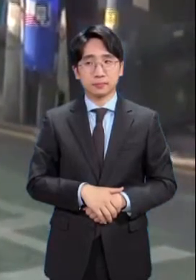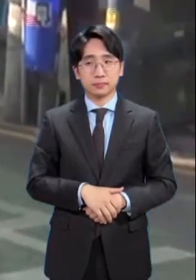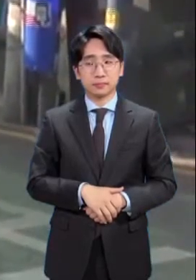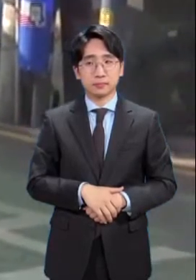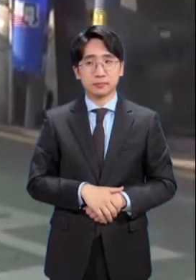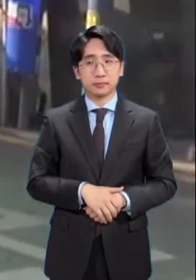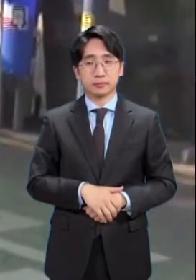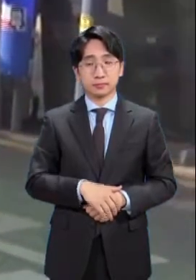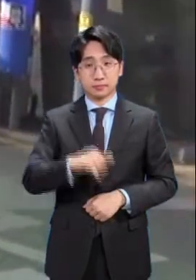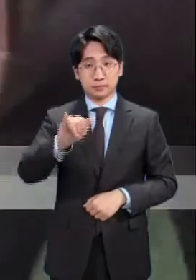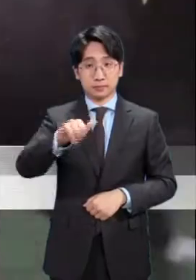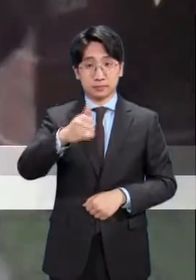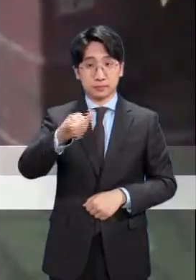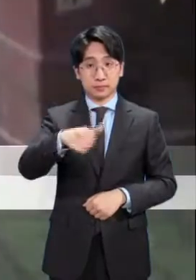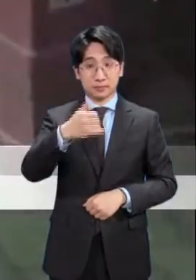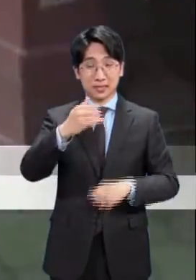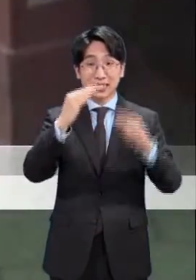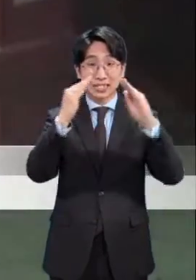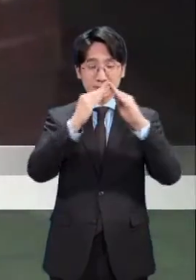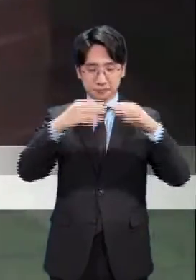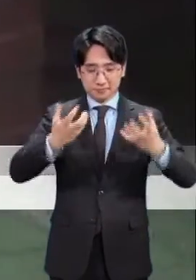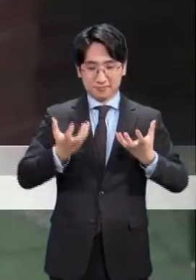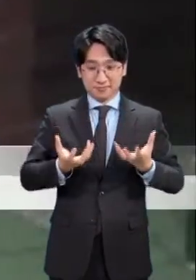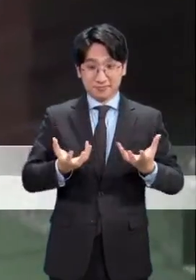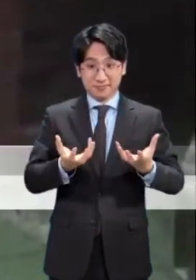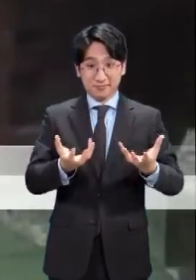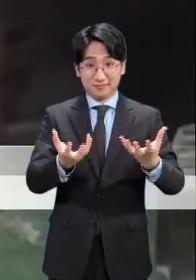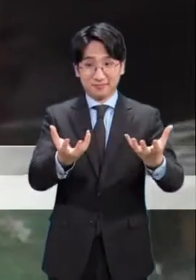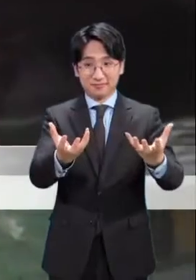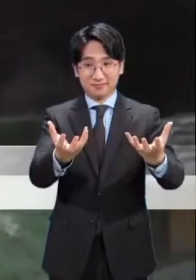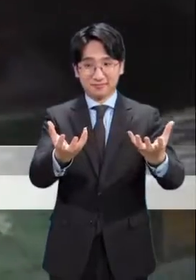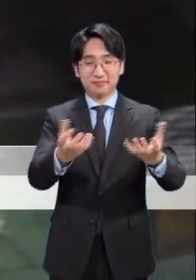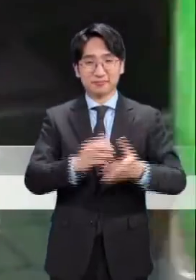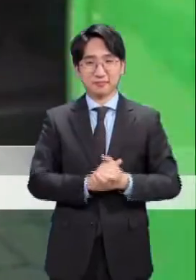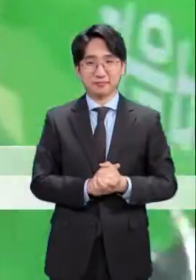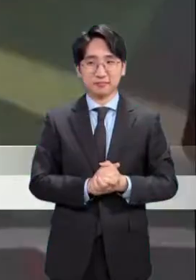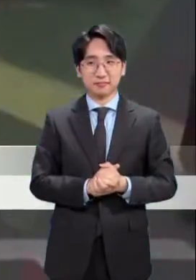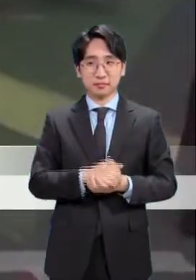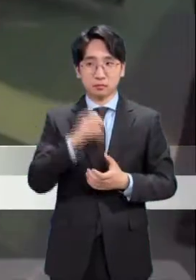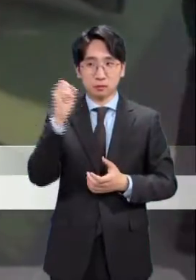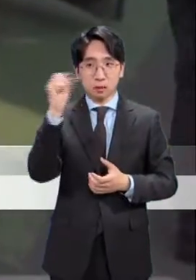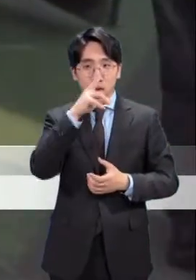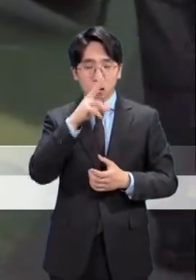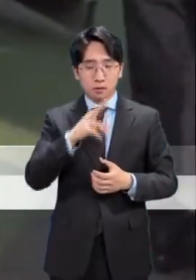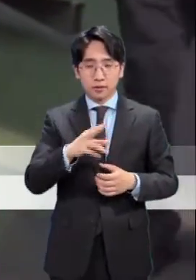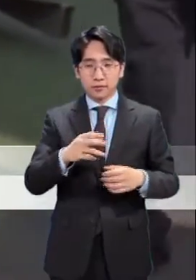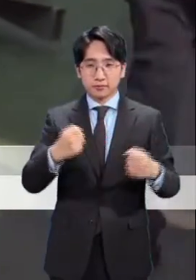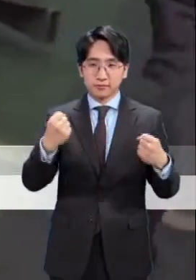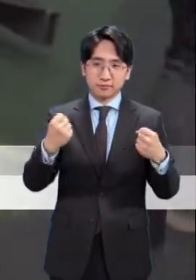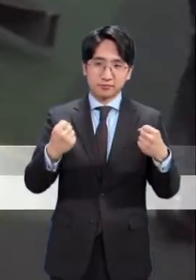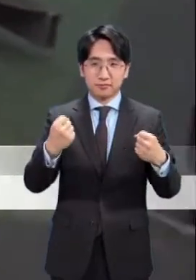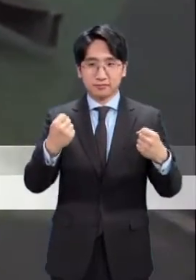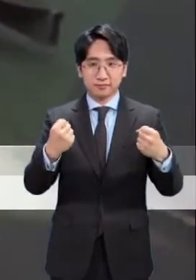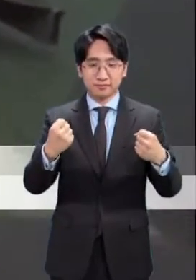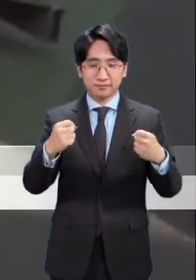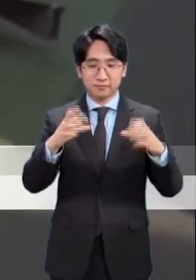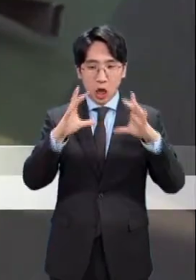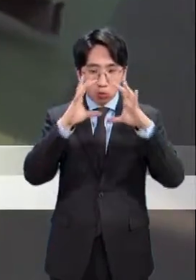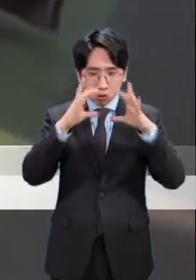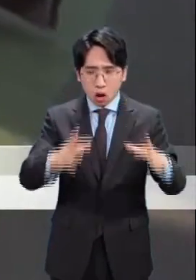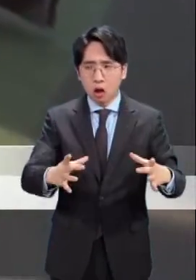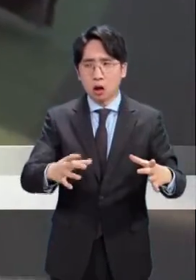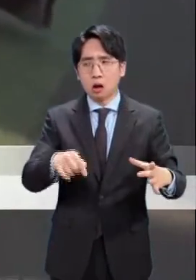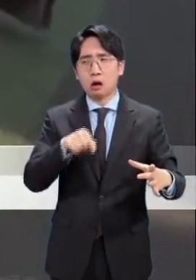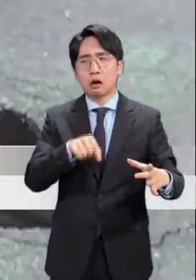강서구 화곡본동의 한 빌라 앞 도로에서 싱크홀이 발생한 건 지난 24일. 가로와 세로 각각 1m가 넘는